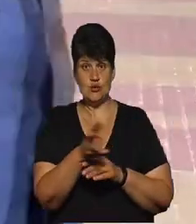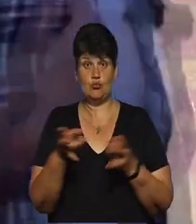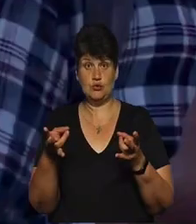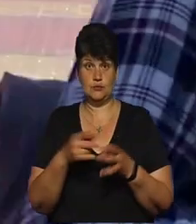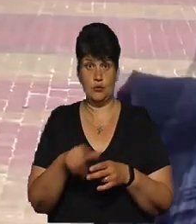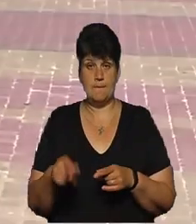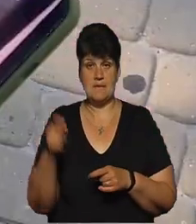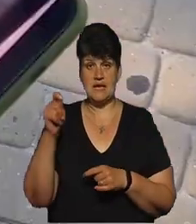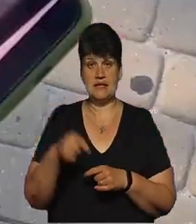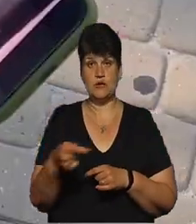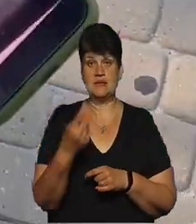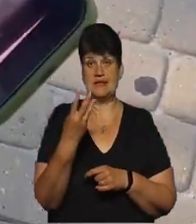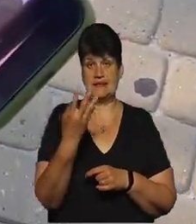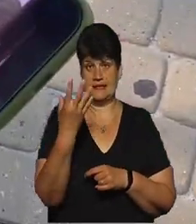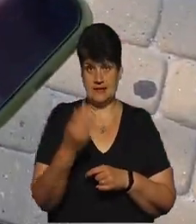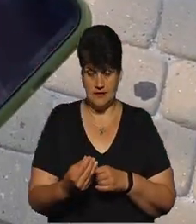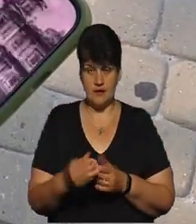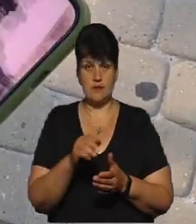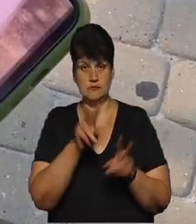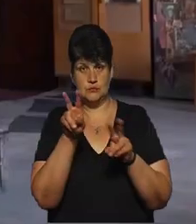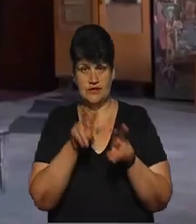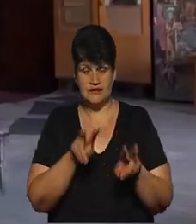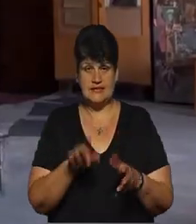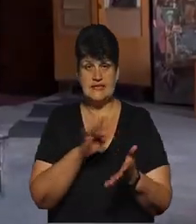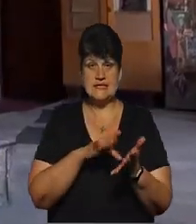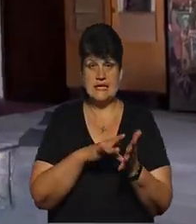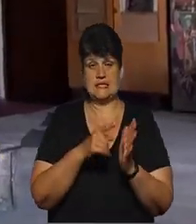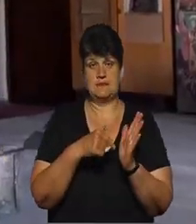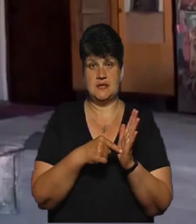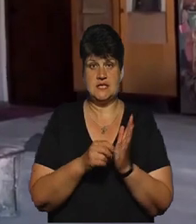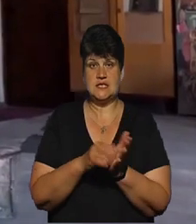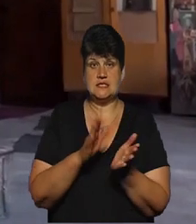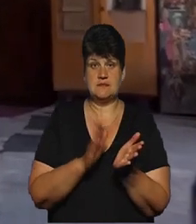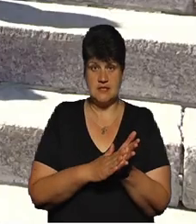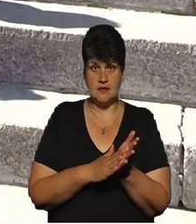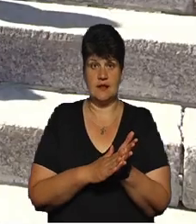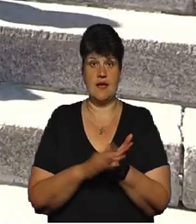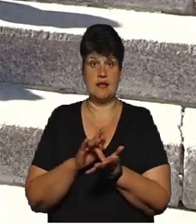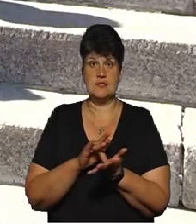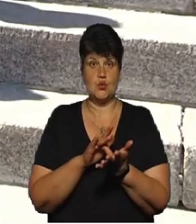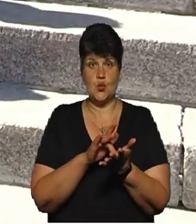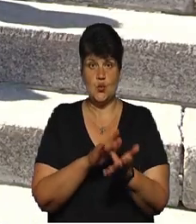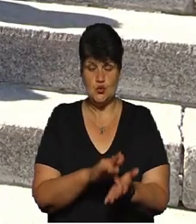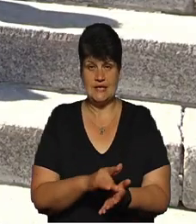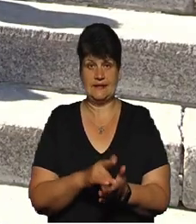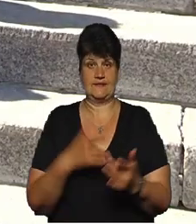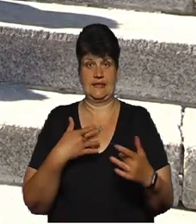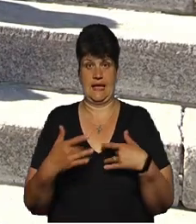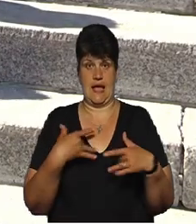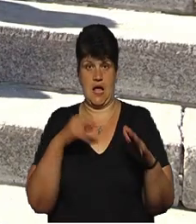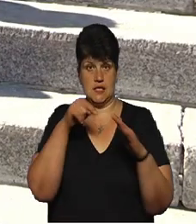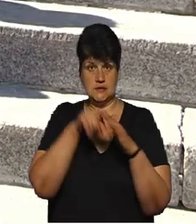3 дні, каже Оля. Встигли оглянути центр міста, а ще записалися на екскурсію драмтеатром. Ми стараємося завжди